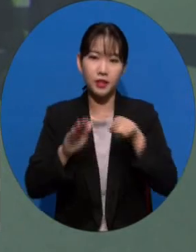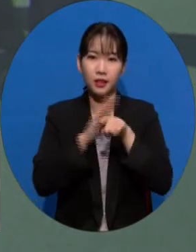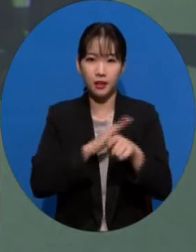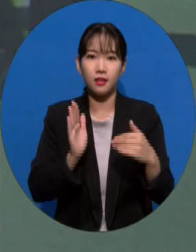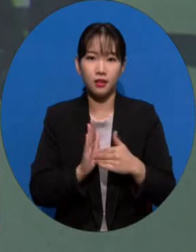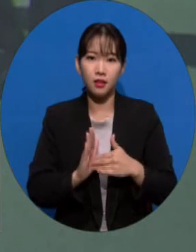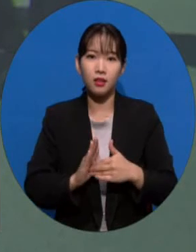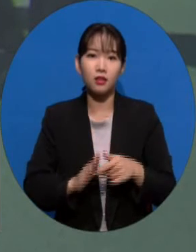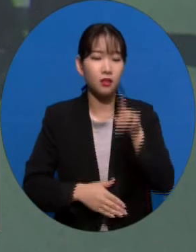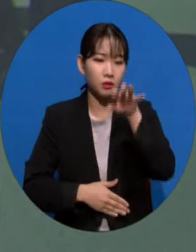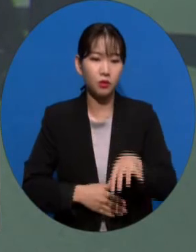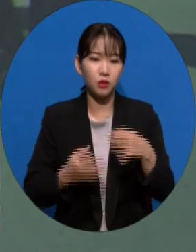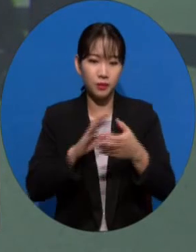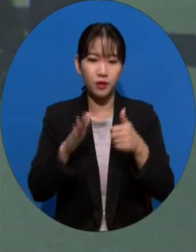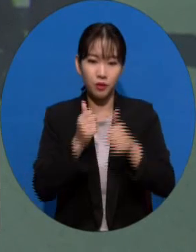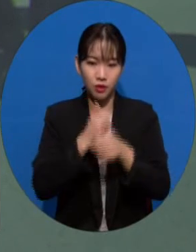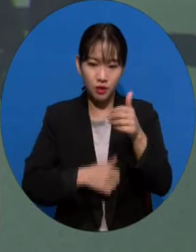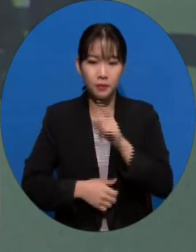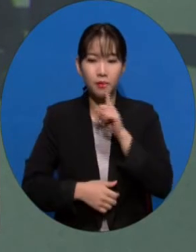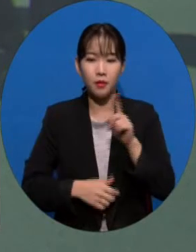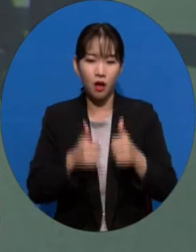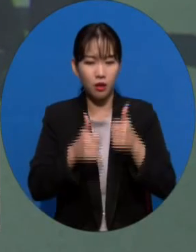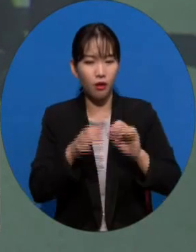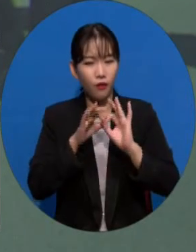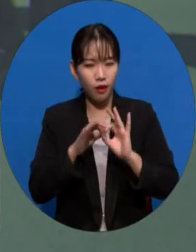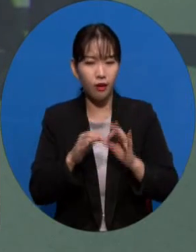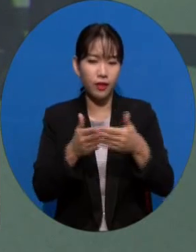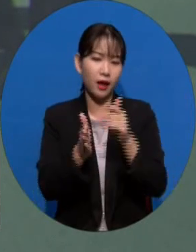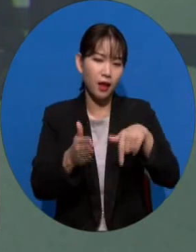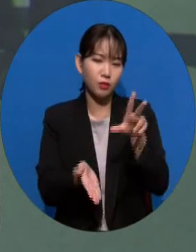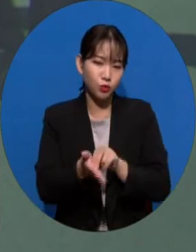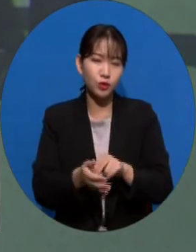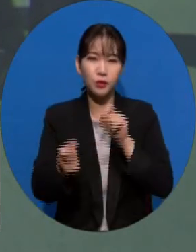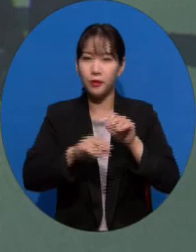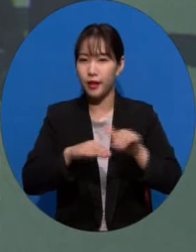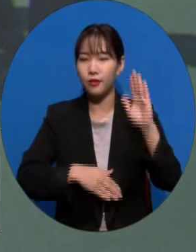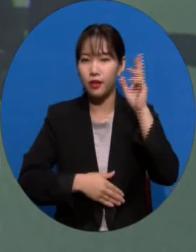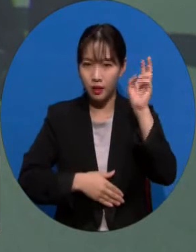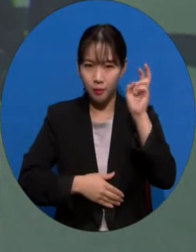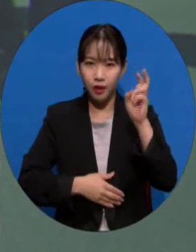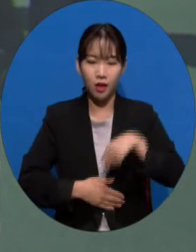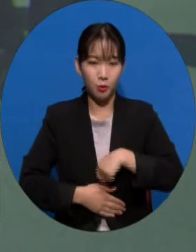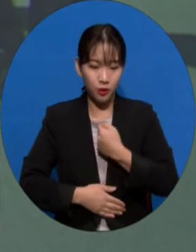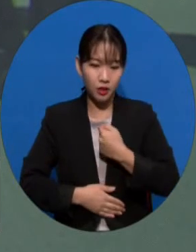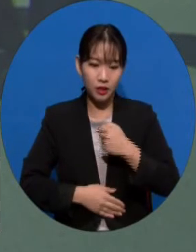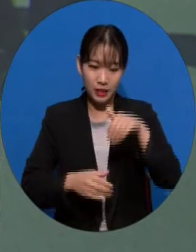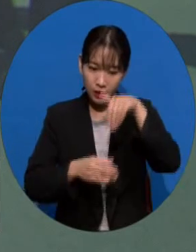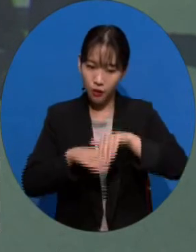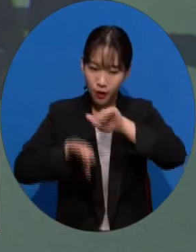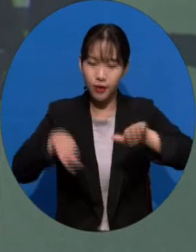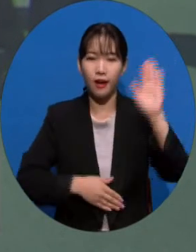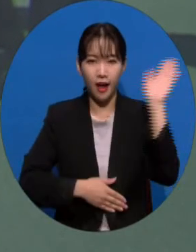찾았습니다. 이 자리에서 김 전 위원장은 경선을 둘러싼 당내 잡음은 곧 해소될 것이고 자신은 경선에